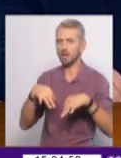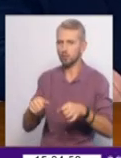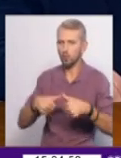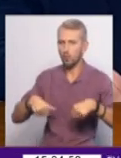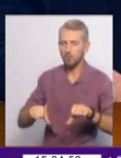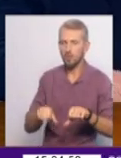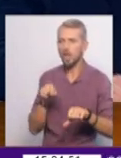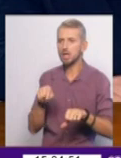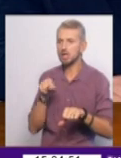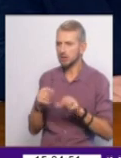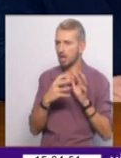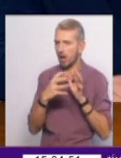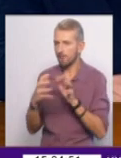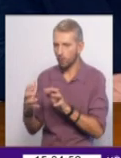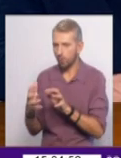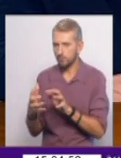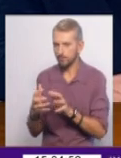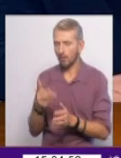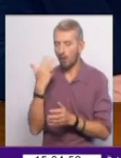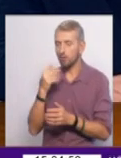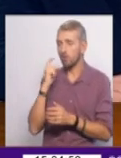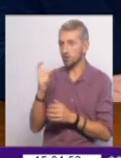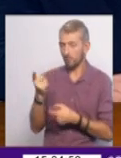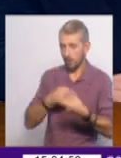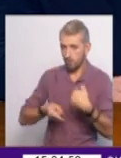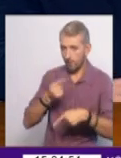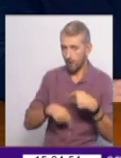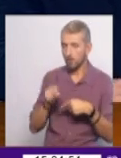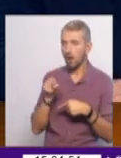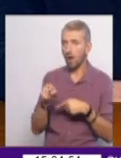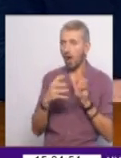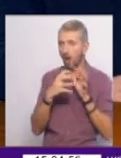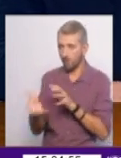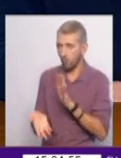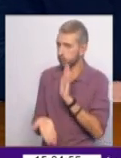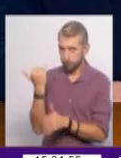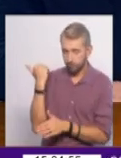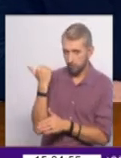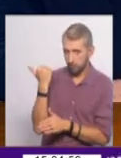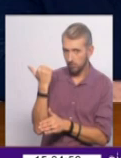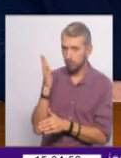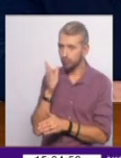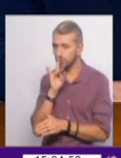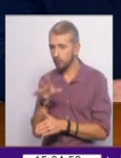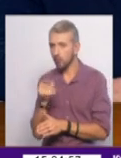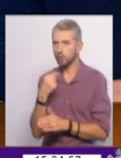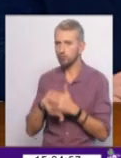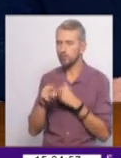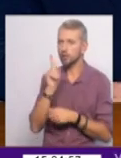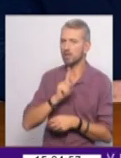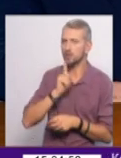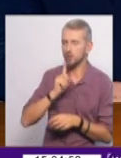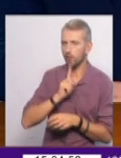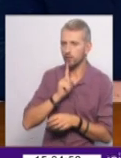чи будуть ці маршрути, коли відновиться трамвай, прибрані? Тому що вони запускалися як тимчасові.